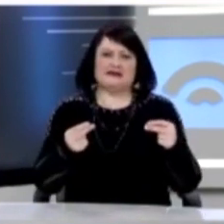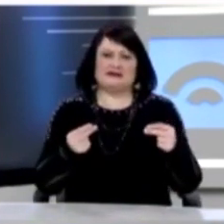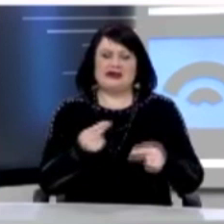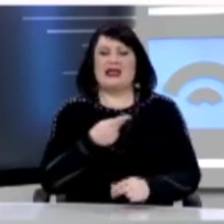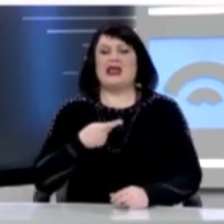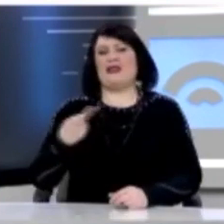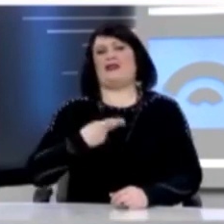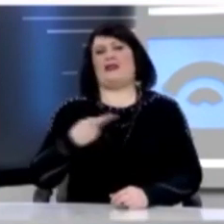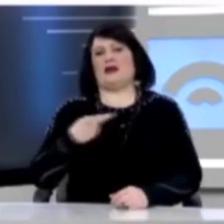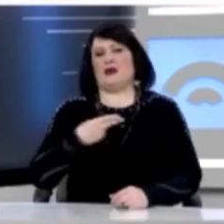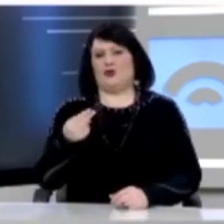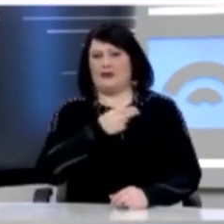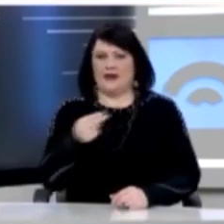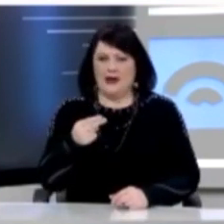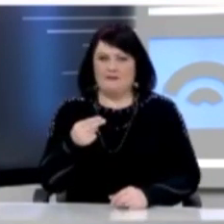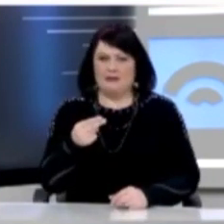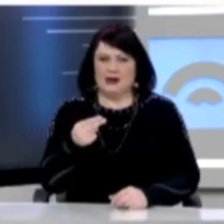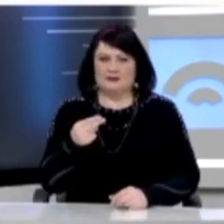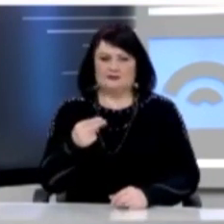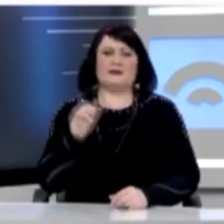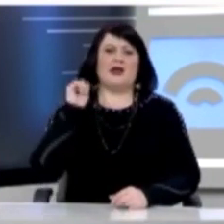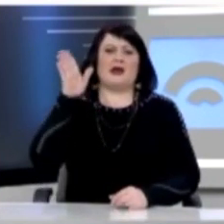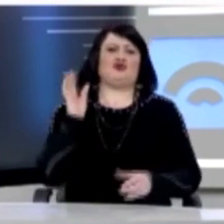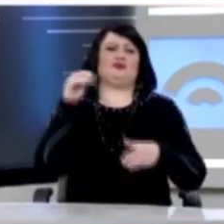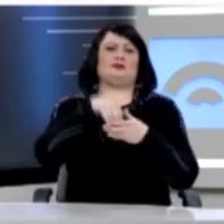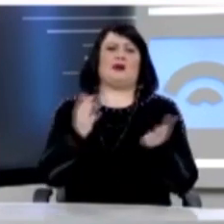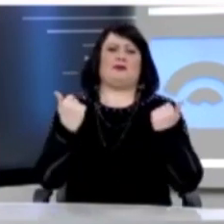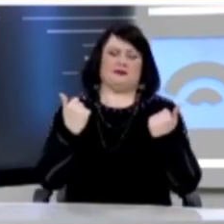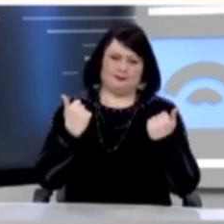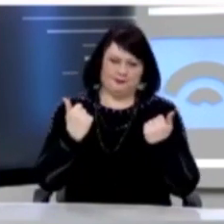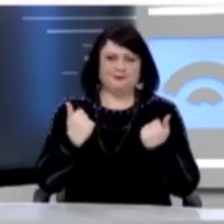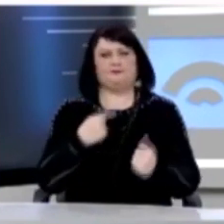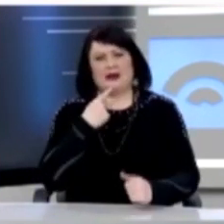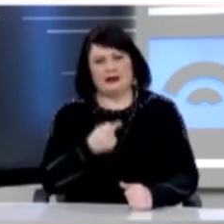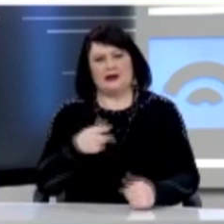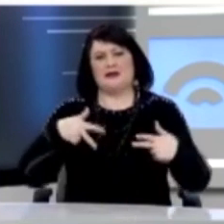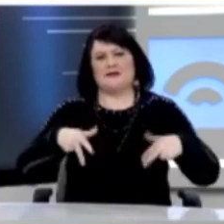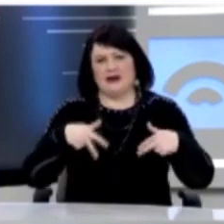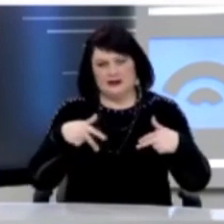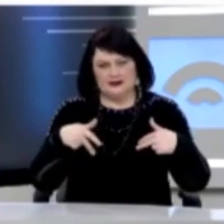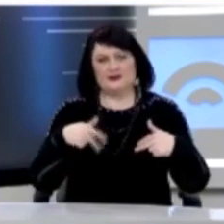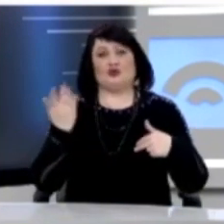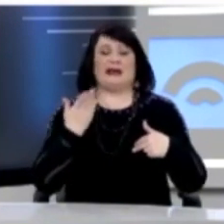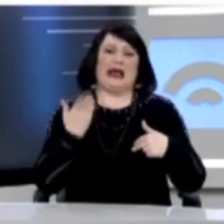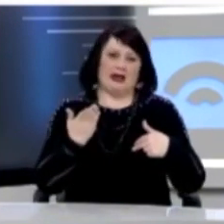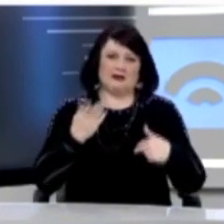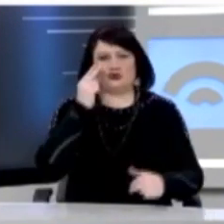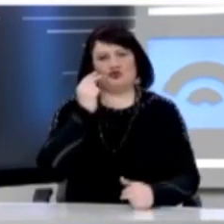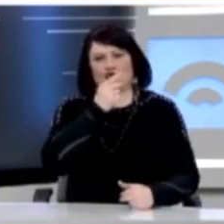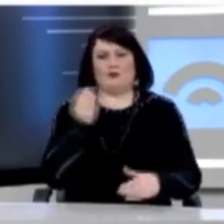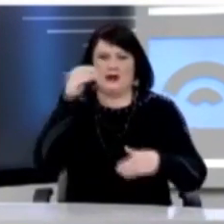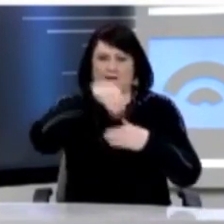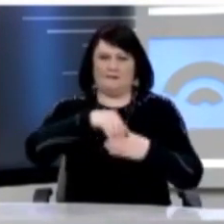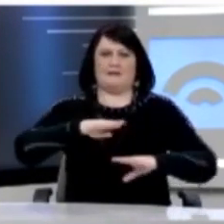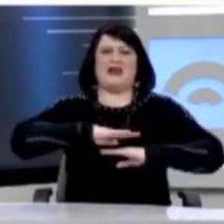διμερού ζητήματος χωρίς έξωθεν παρεμβάσεις. Ότι η είσοδος της γειτονικής χώρας στο